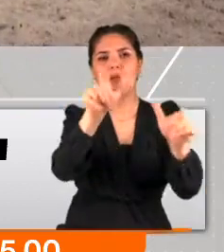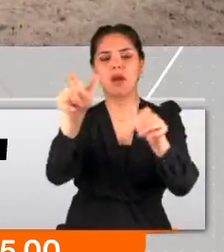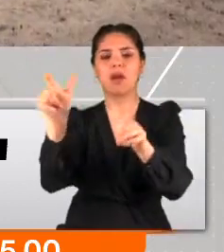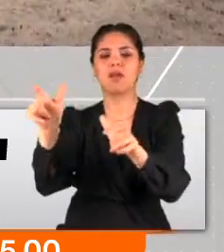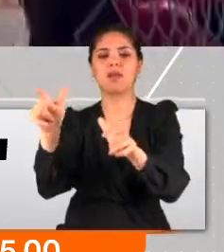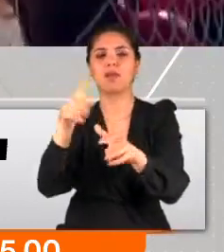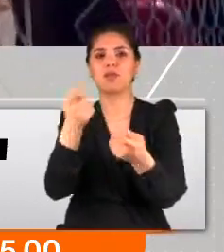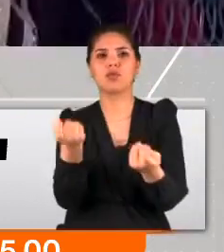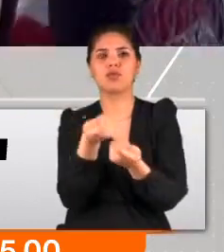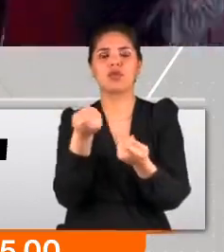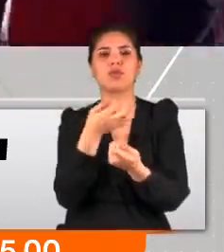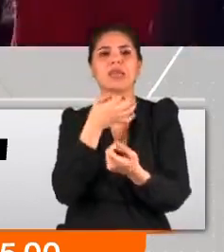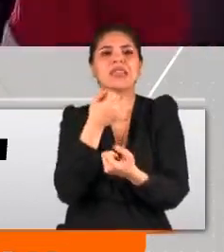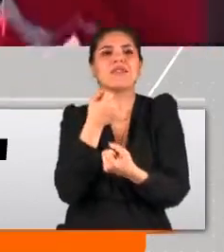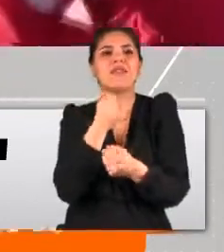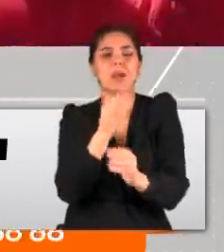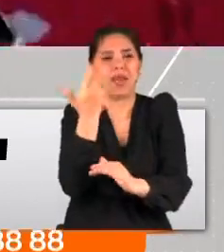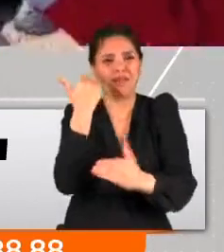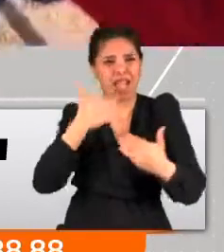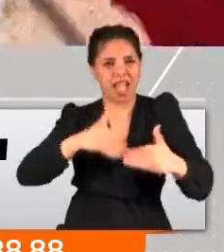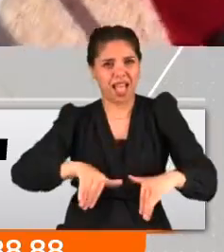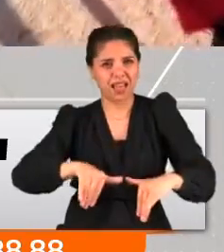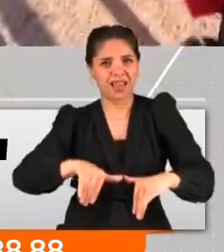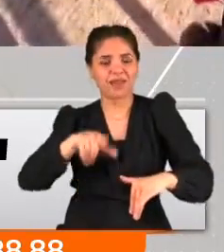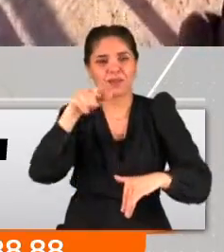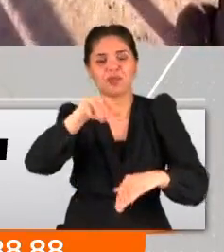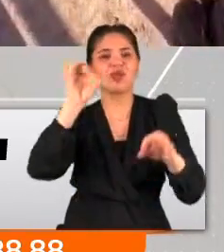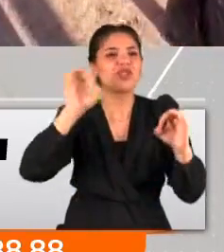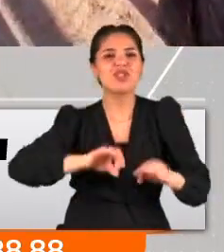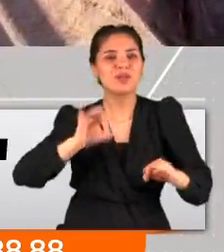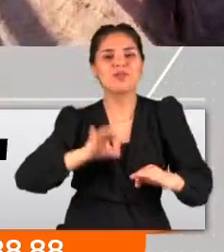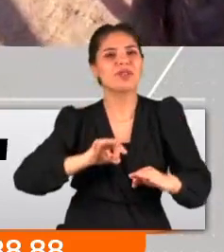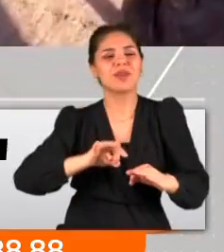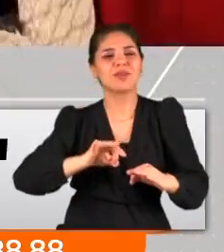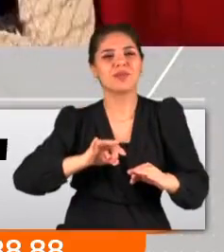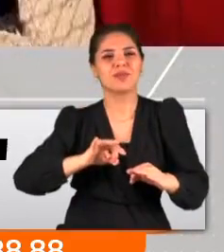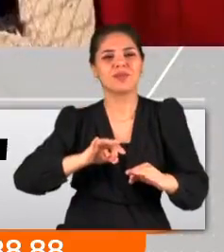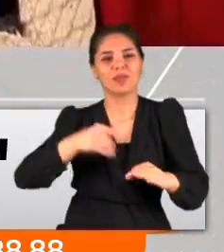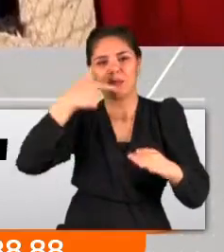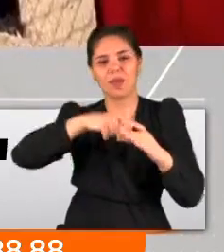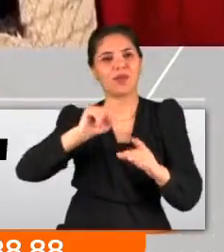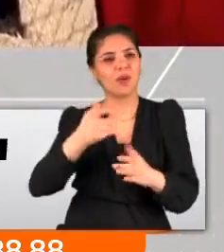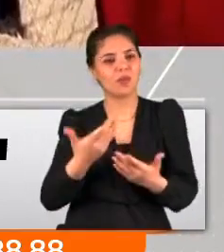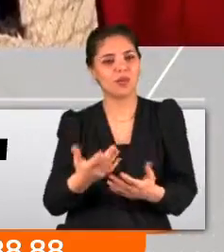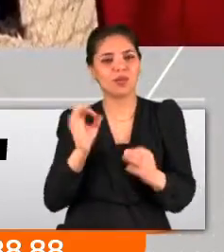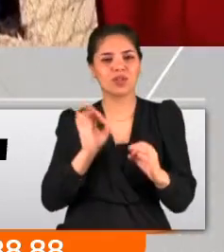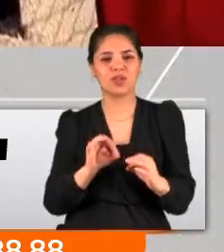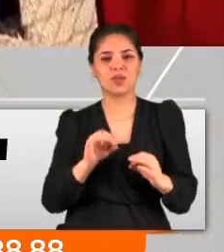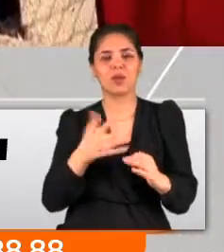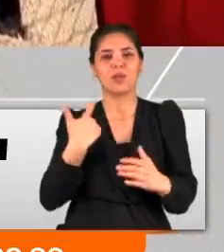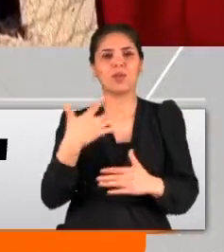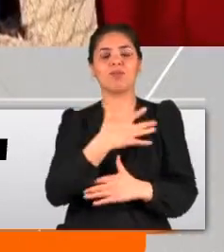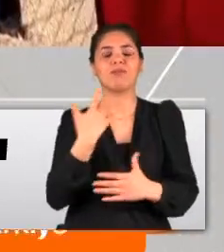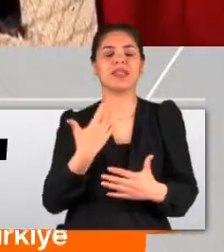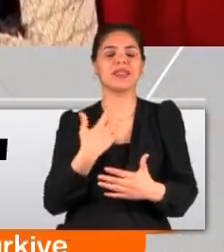bu tür çalışmalara fırsat vermediği yerden şimdi petrolü bulduk. Şu anda tabii bu bizi daha